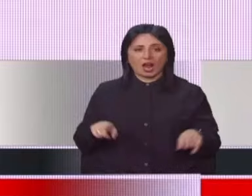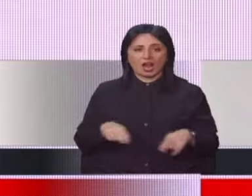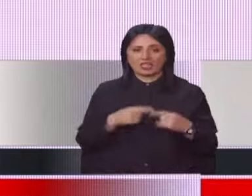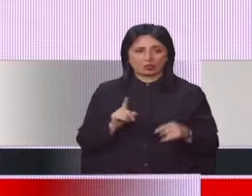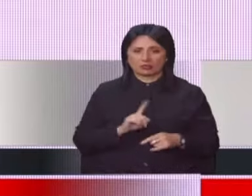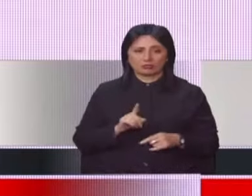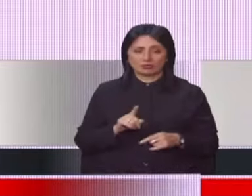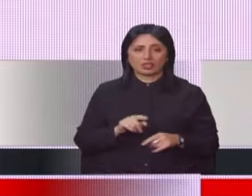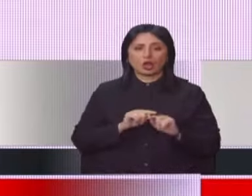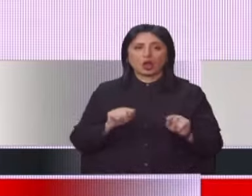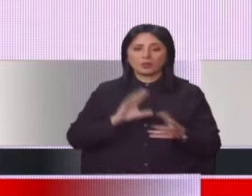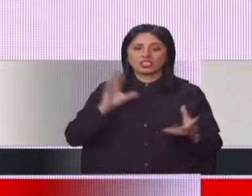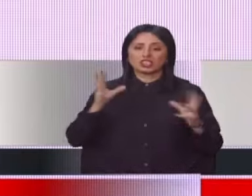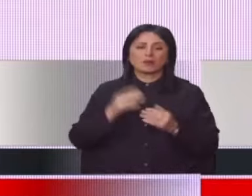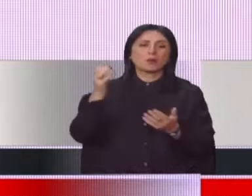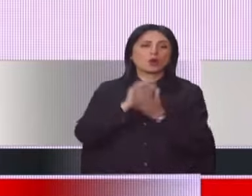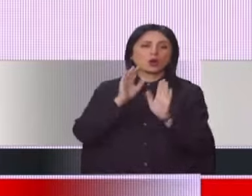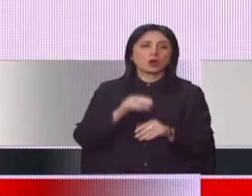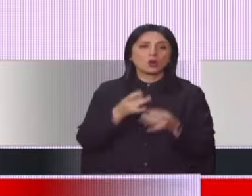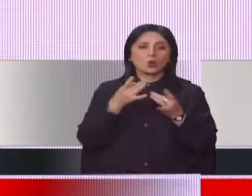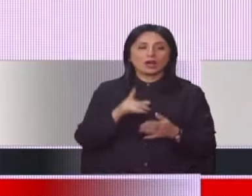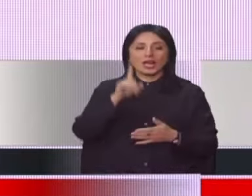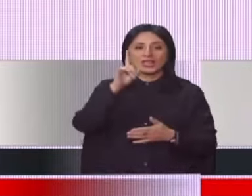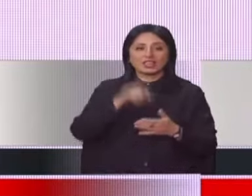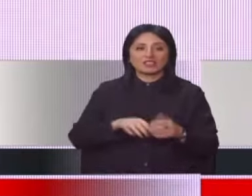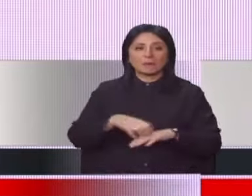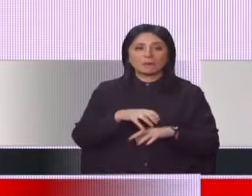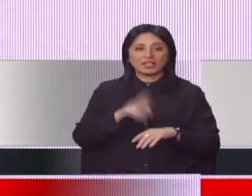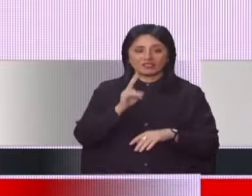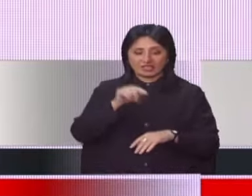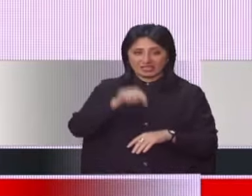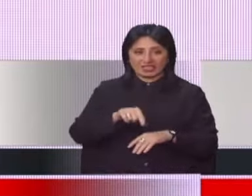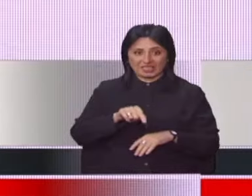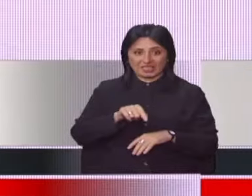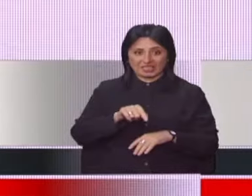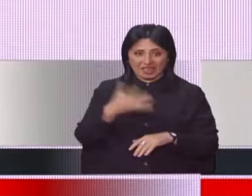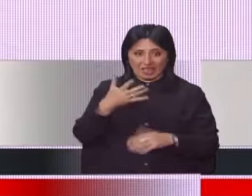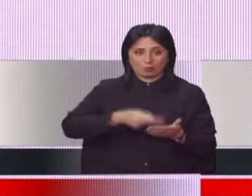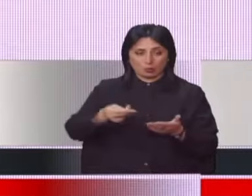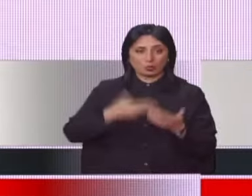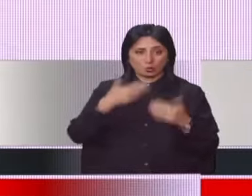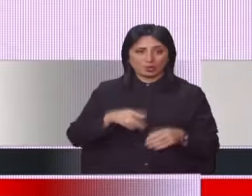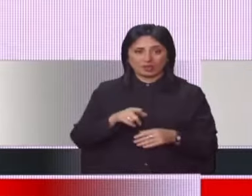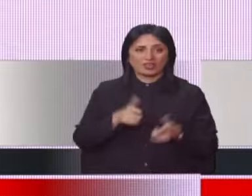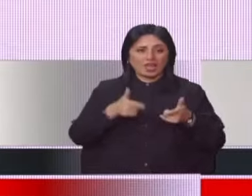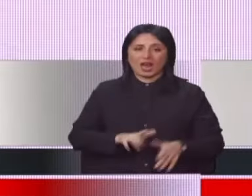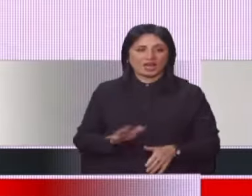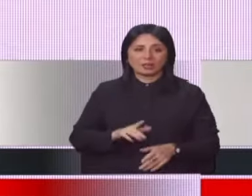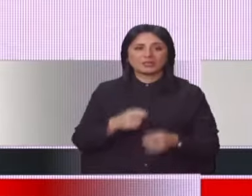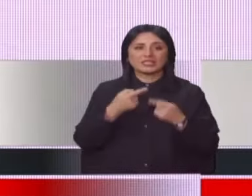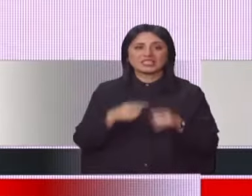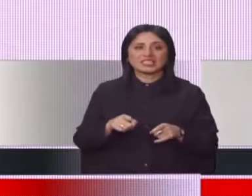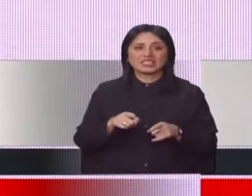რომ ოპოზიციამ ჯამში მოვიგოთ. უბრალოდ მე დარწმუნებული ვარ, რომ პარტიები, რომელიც იქ ხელი მოაწერეს, არ დაეთანხმებიან, რომ